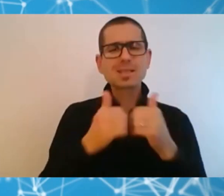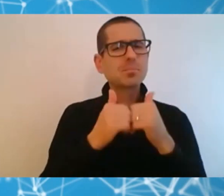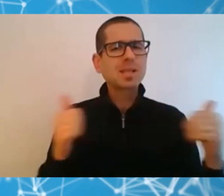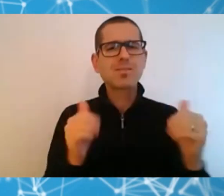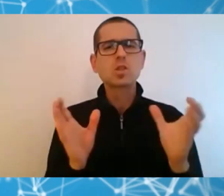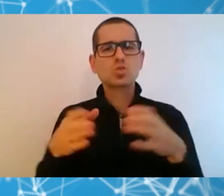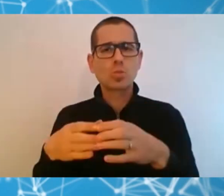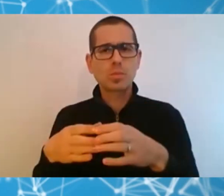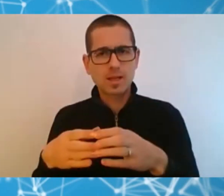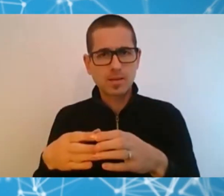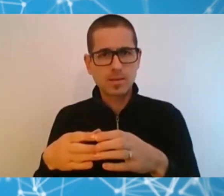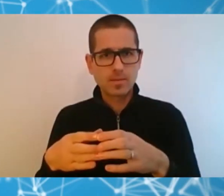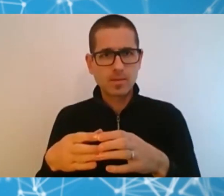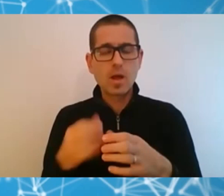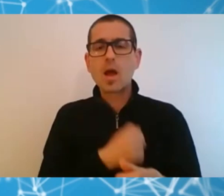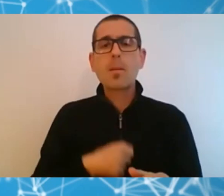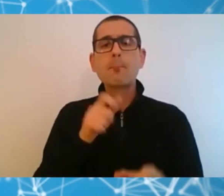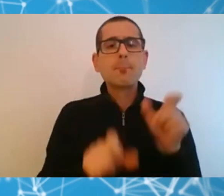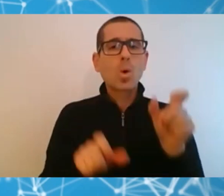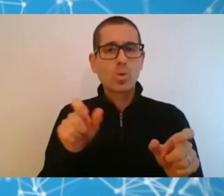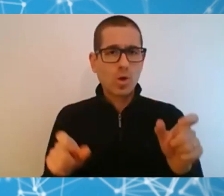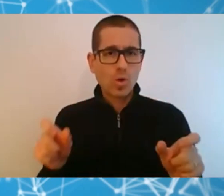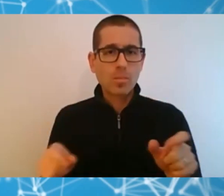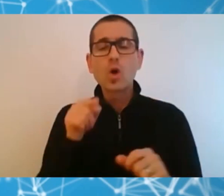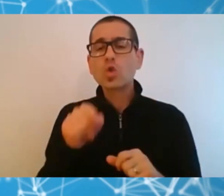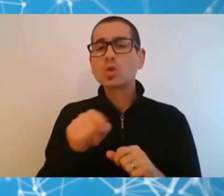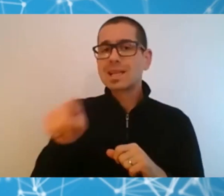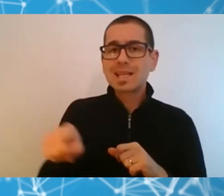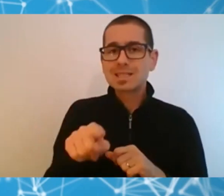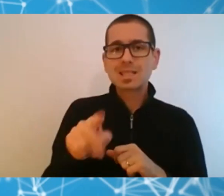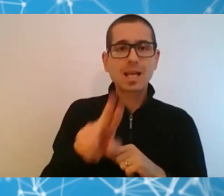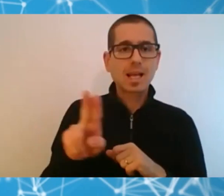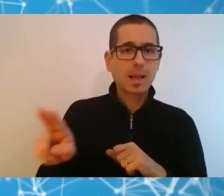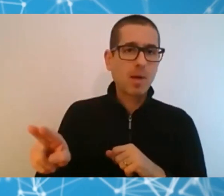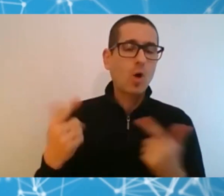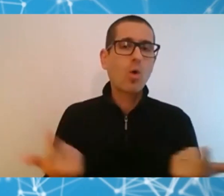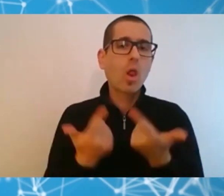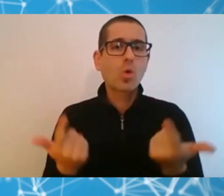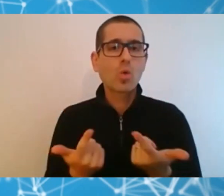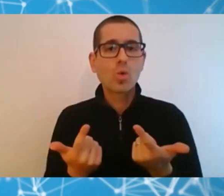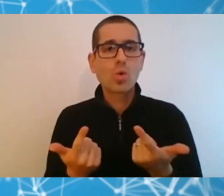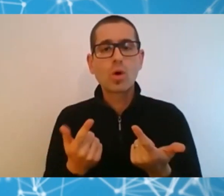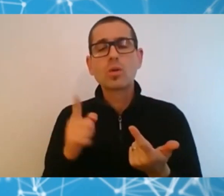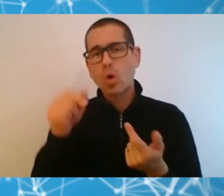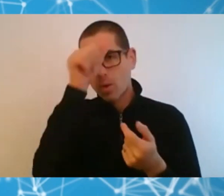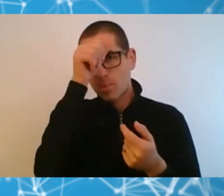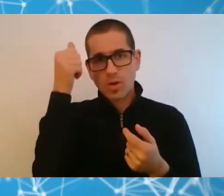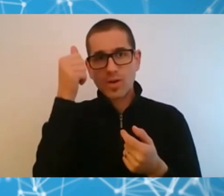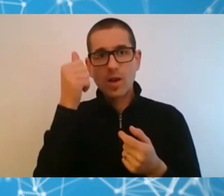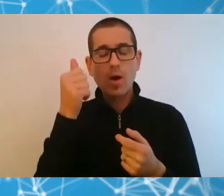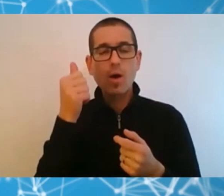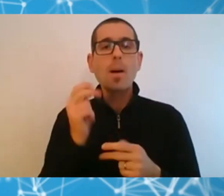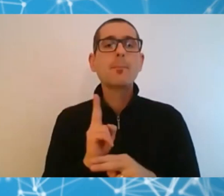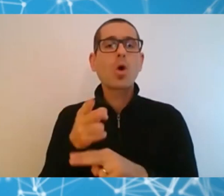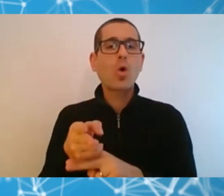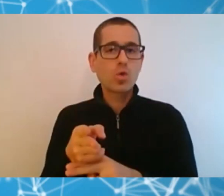skupini bolnikov. In to so tisti, ki imajo lahko tako imenovano prevodno